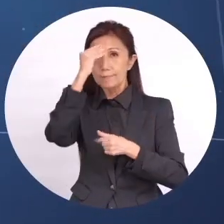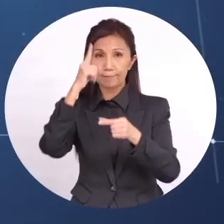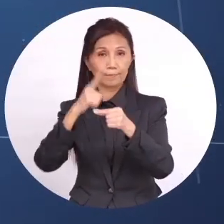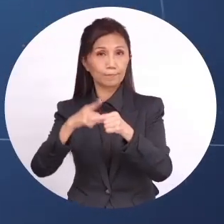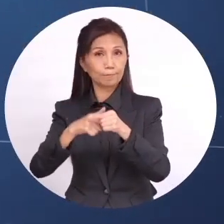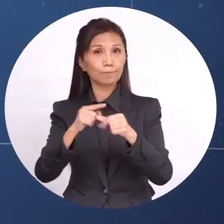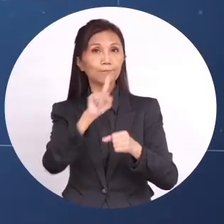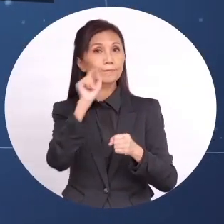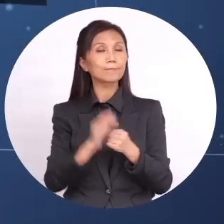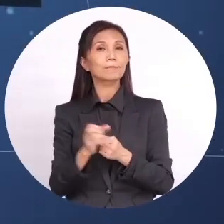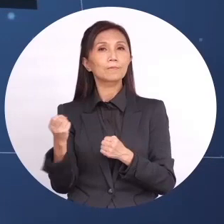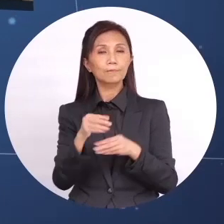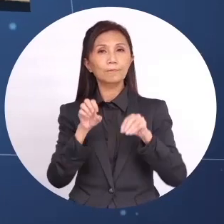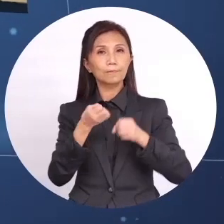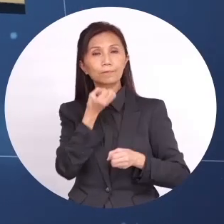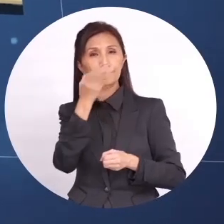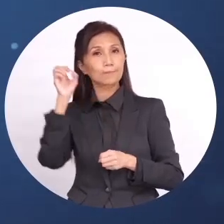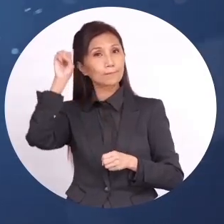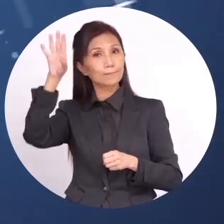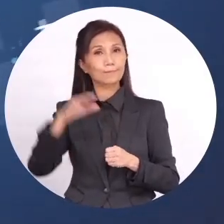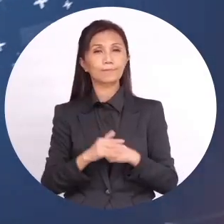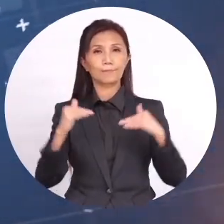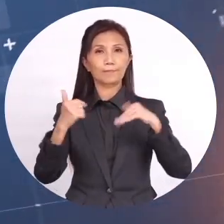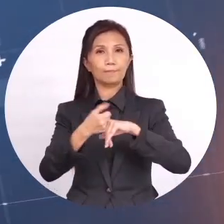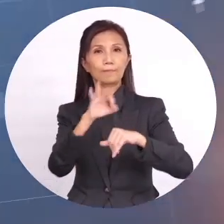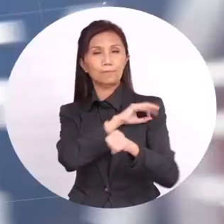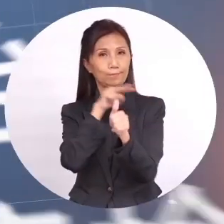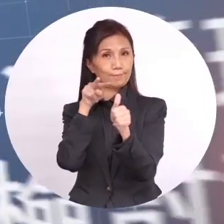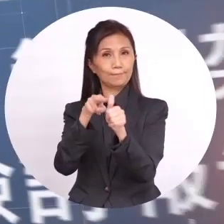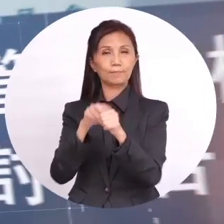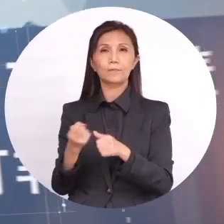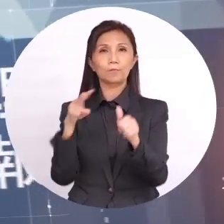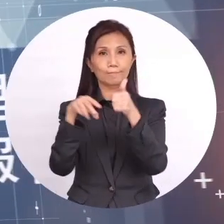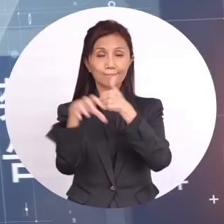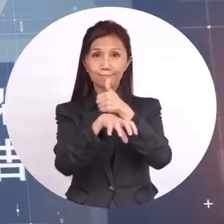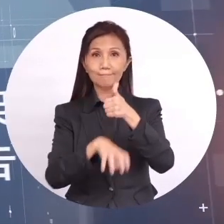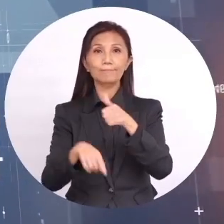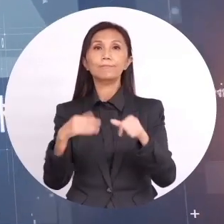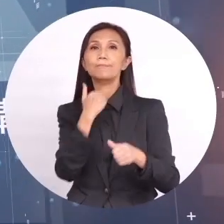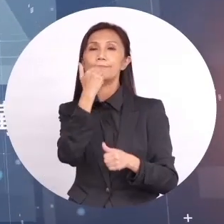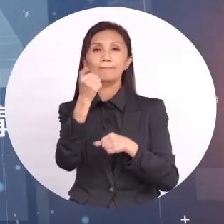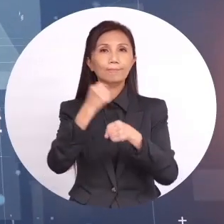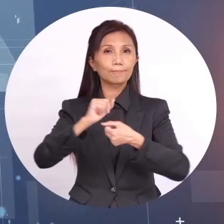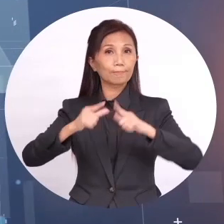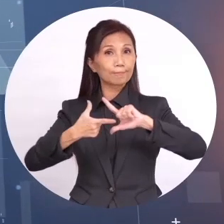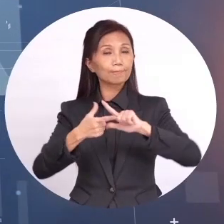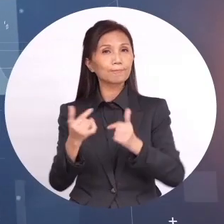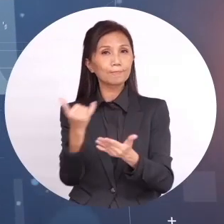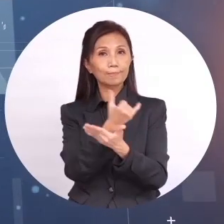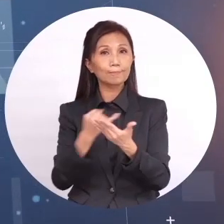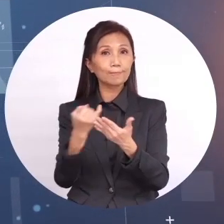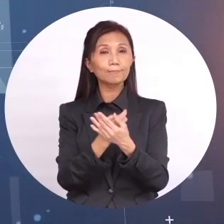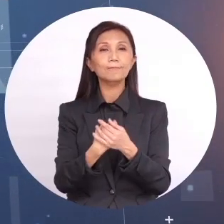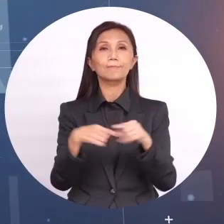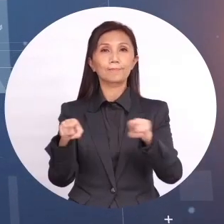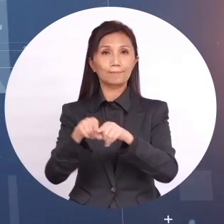文的系统，并且提出建议。平机会的管治、管理架构和投诉处理程序的检讨报告